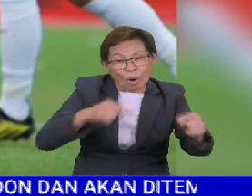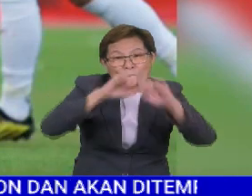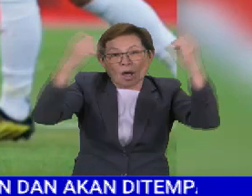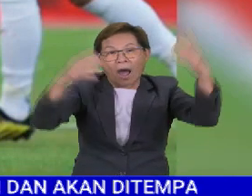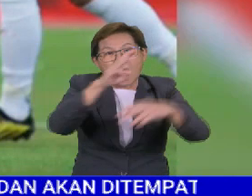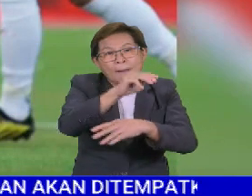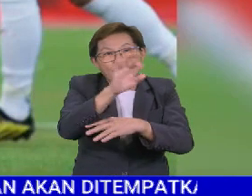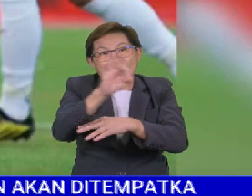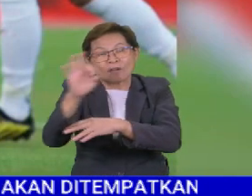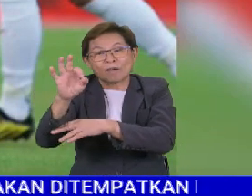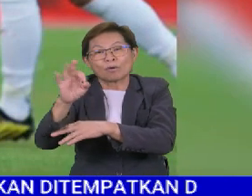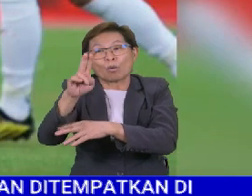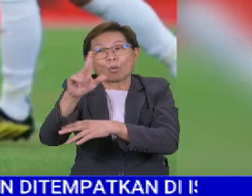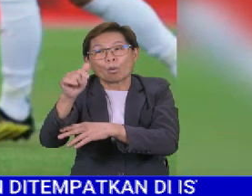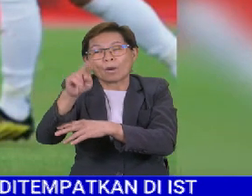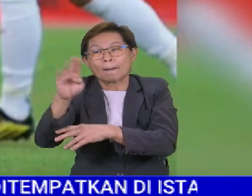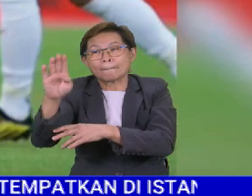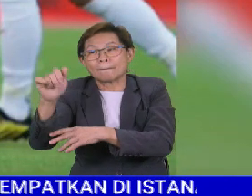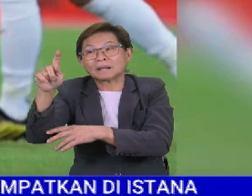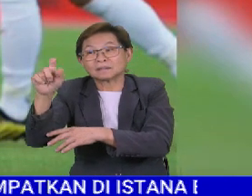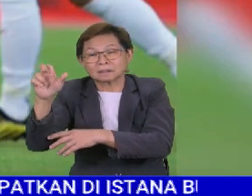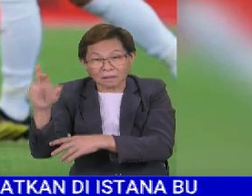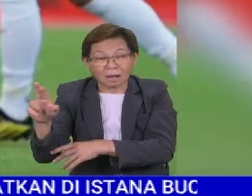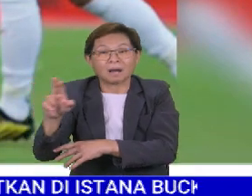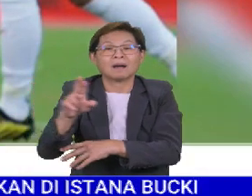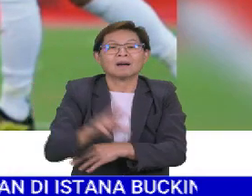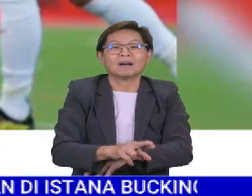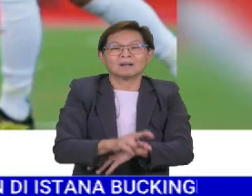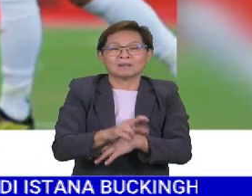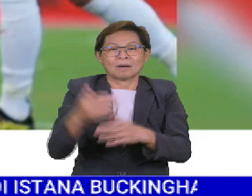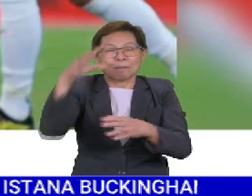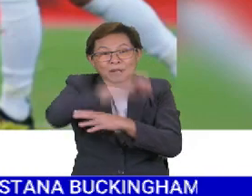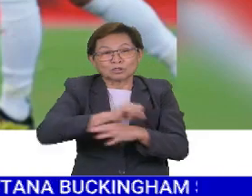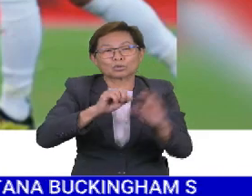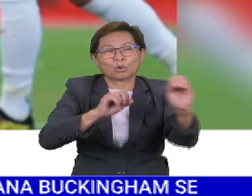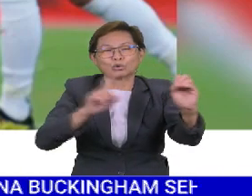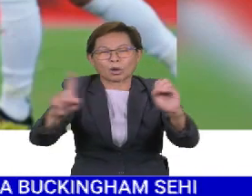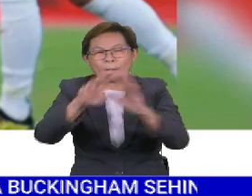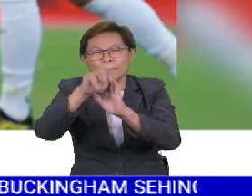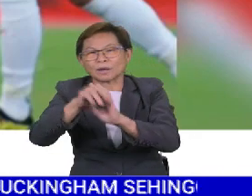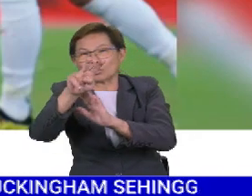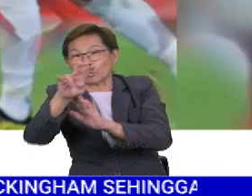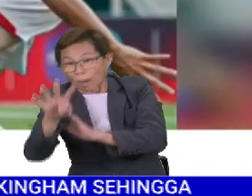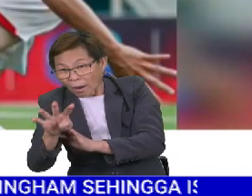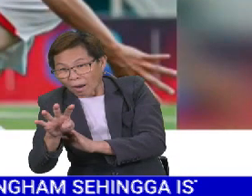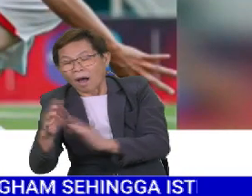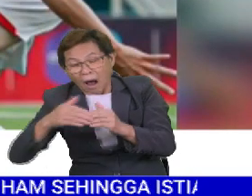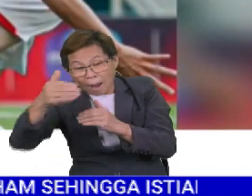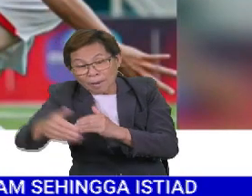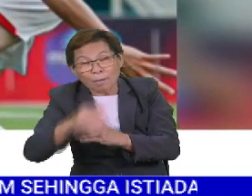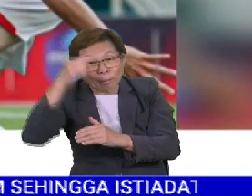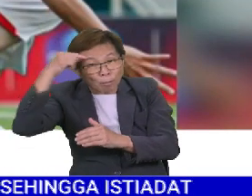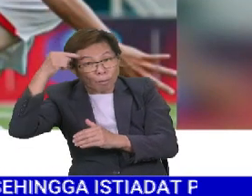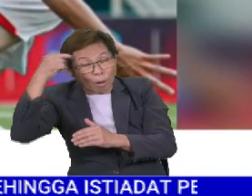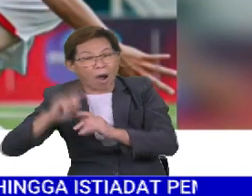Meme Fulan batas kok ke dalian Hashmi waras pada mulanya ketinggalan 0-1 pada menit ke-24 selepas